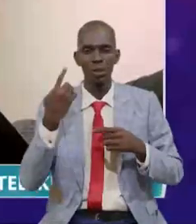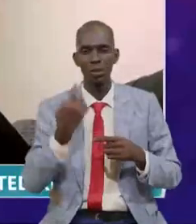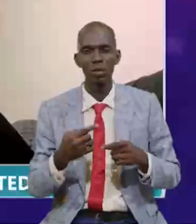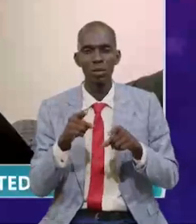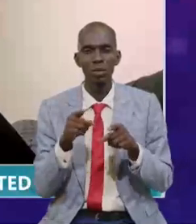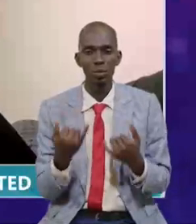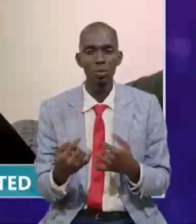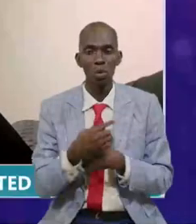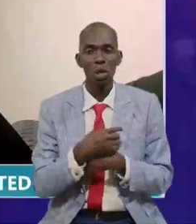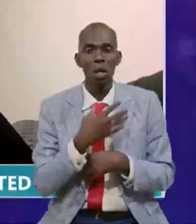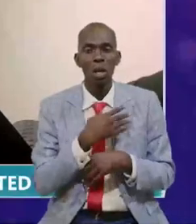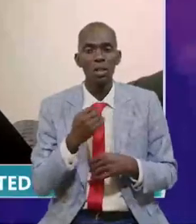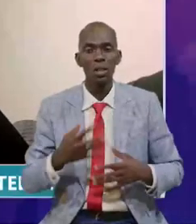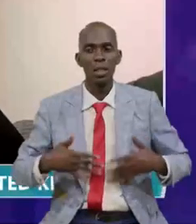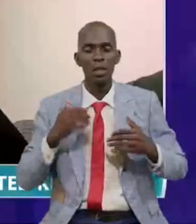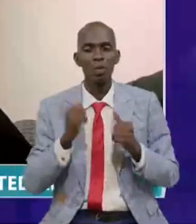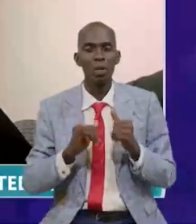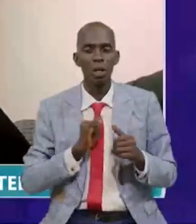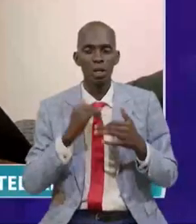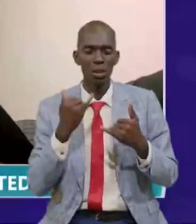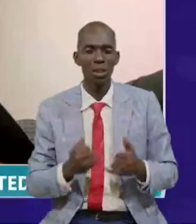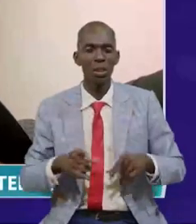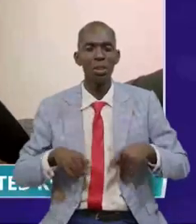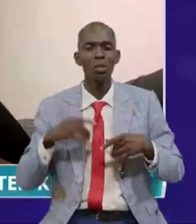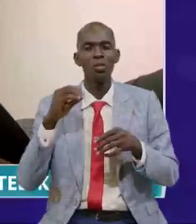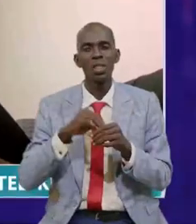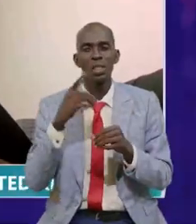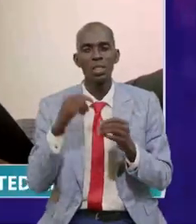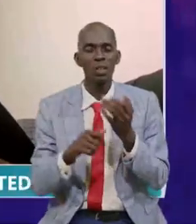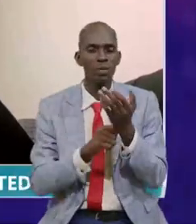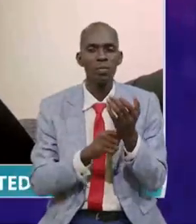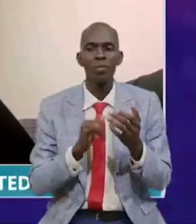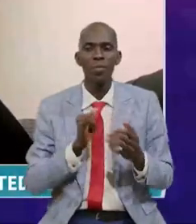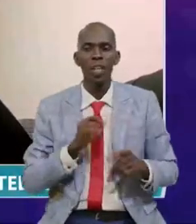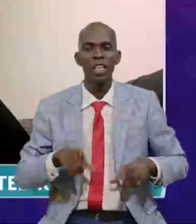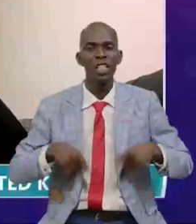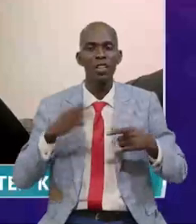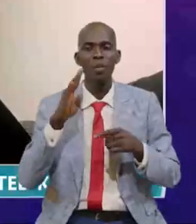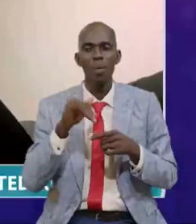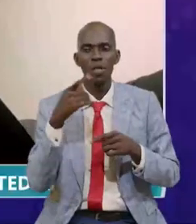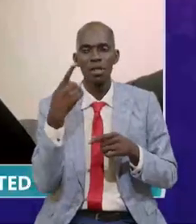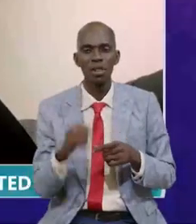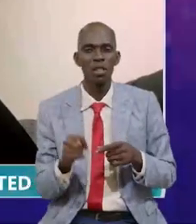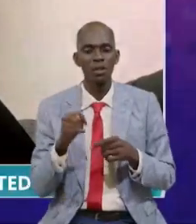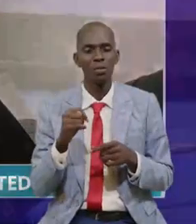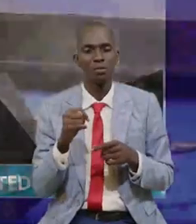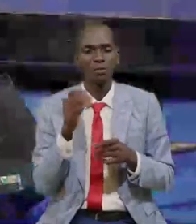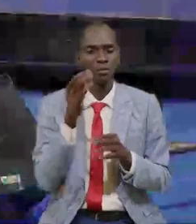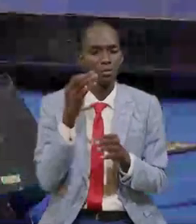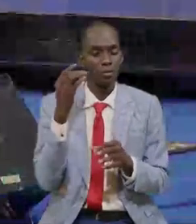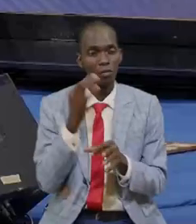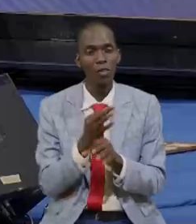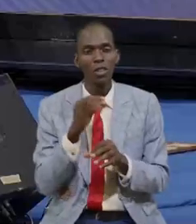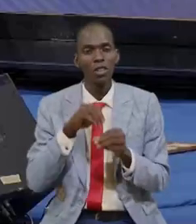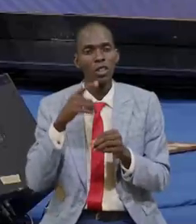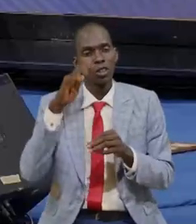jour. Et la vie que je mène maintenant dans la chair, et si je vis maintenant dans la chair,